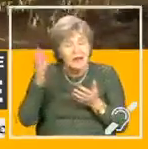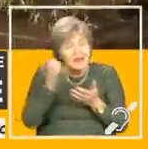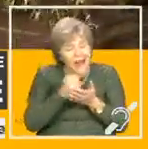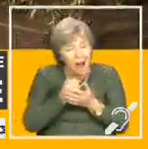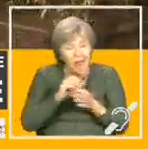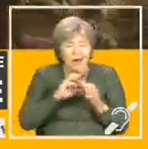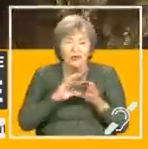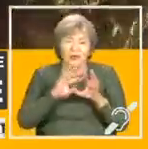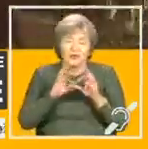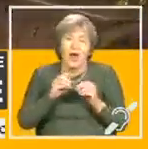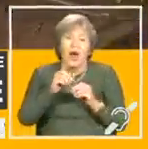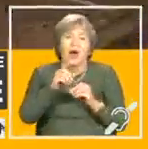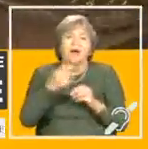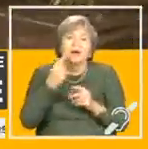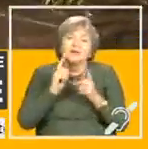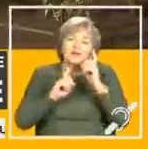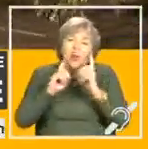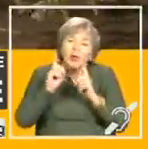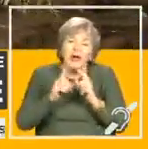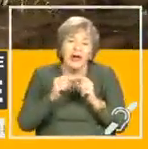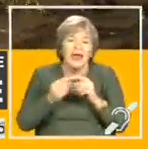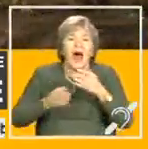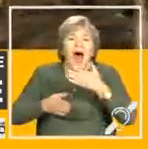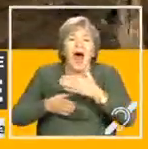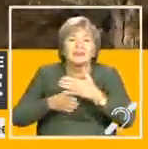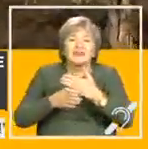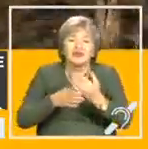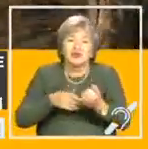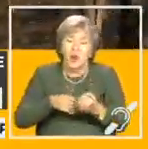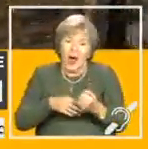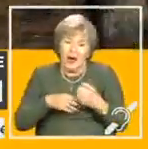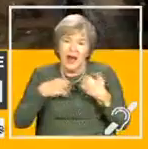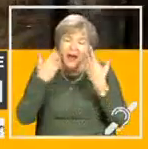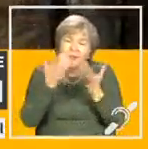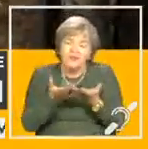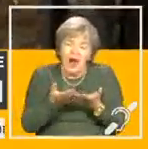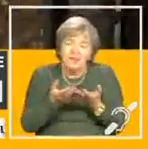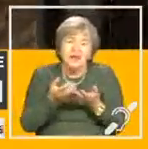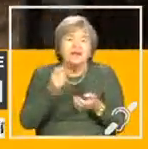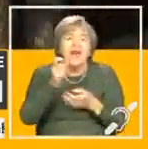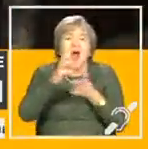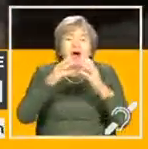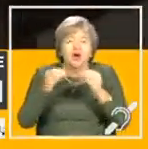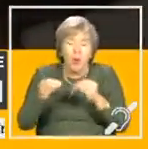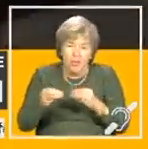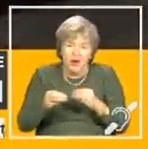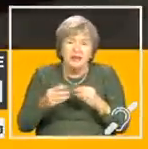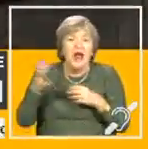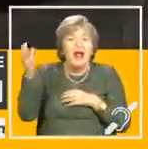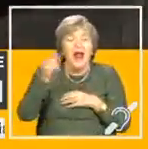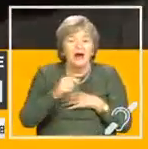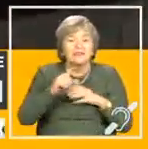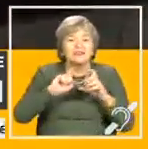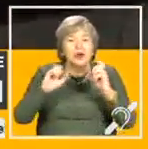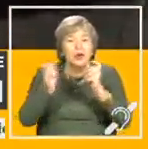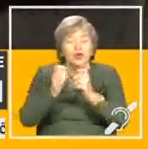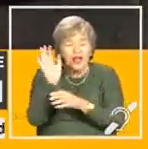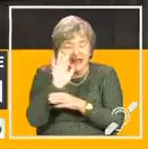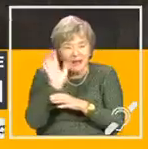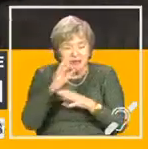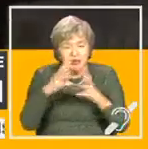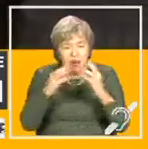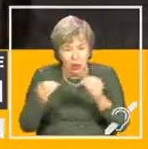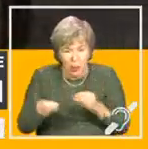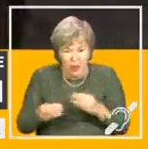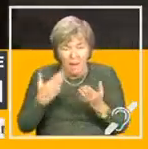din bunurile, din ajutoarele donate de români la televiziunea română, tocmai pentru a fi